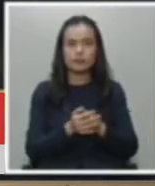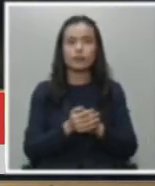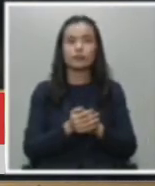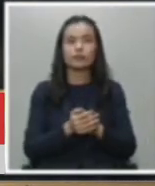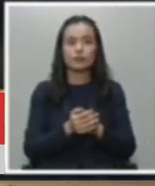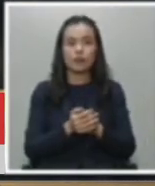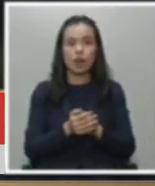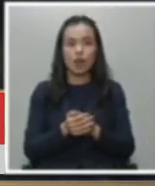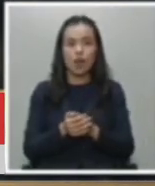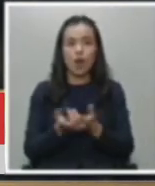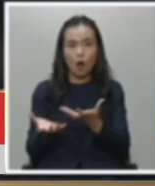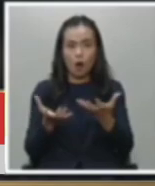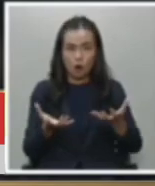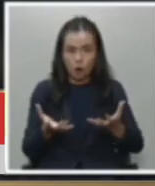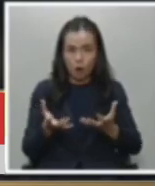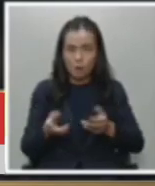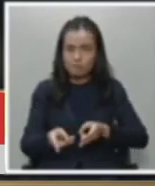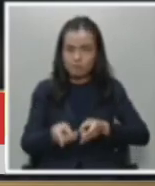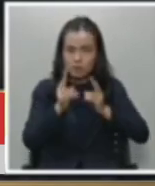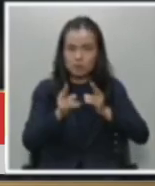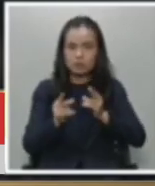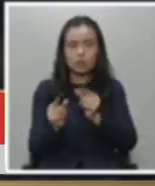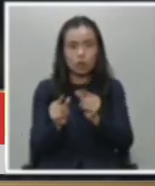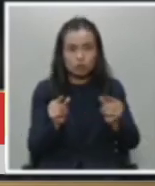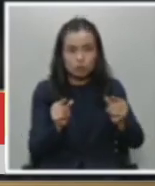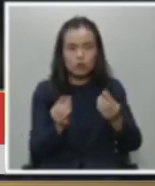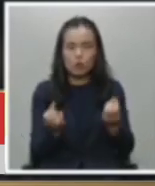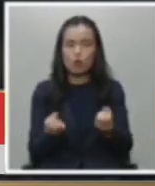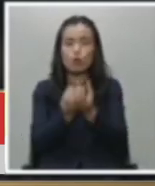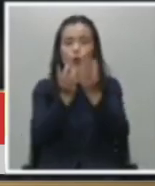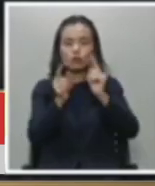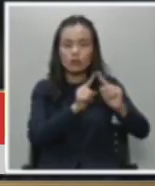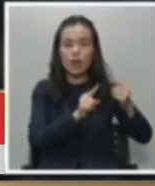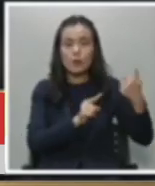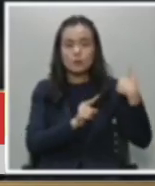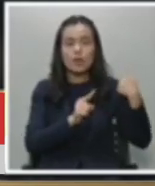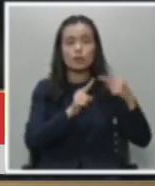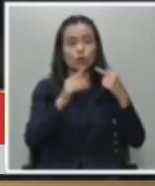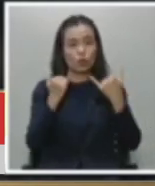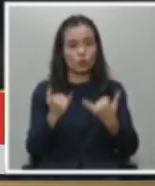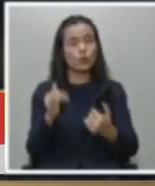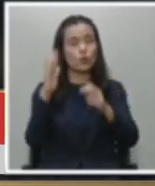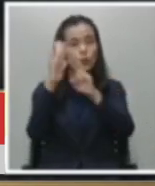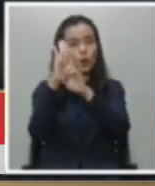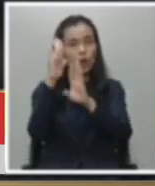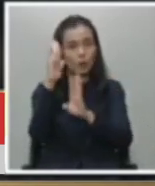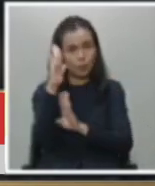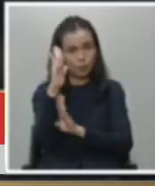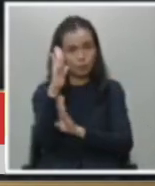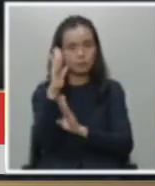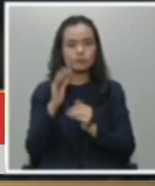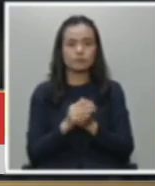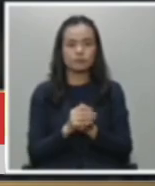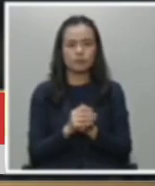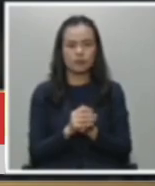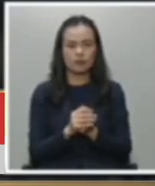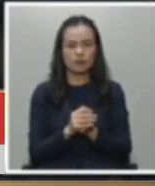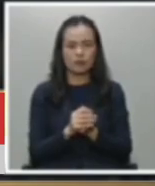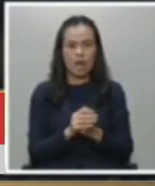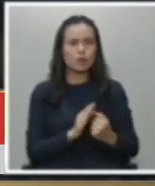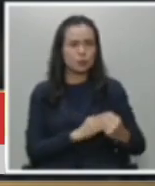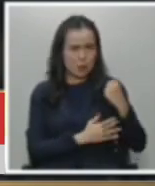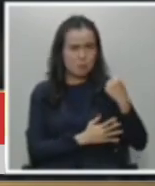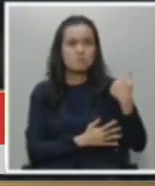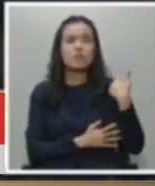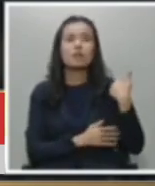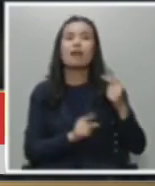คลังอาวุธคลังกระสุนนั้นที่ผมเรียนแล้วว่าในปัจจุบันนั้นเราก็มีระบบที่ค่อนข้างรัดกุมอยู่แล้วนะครับ